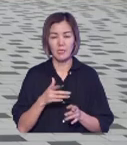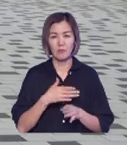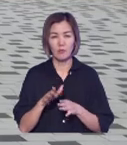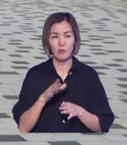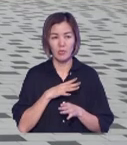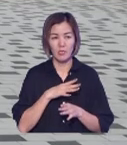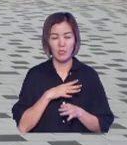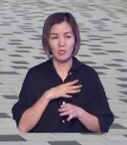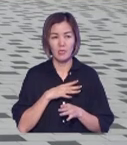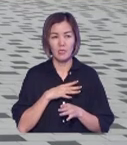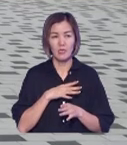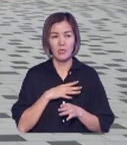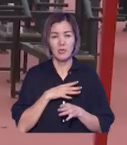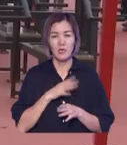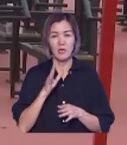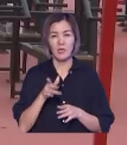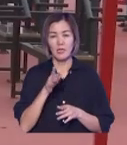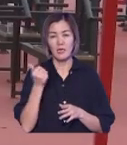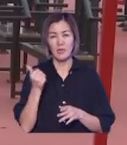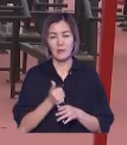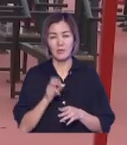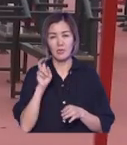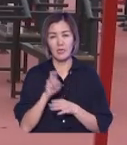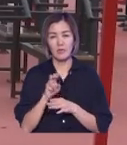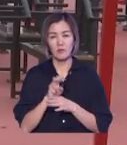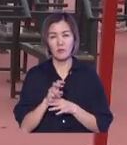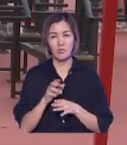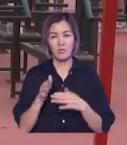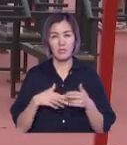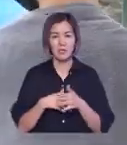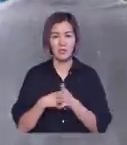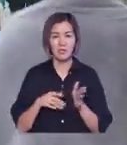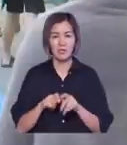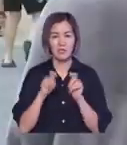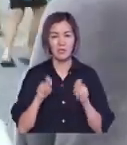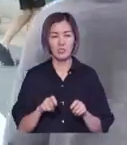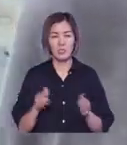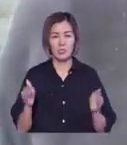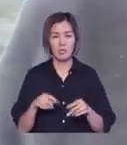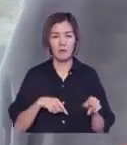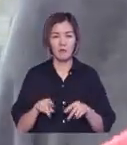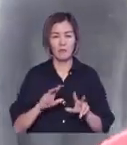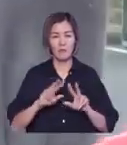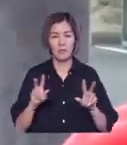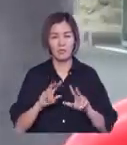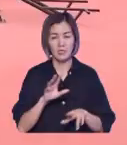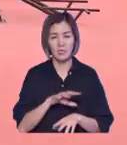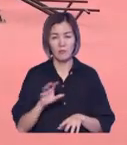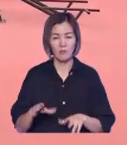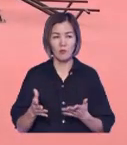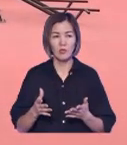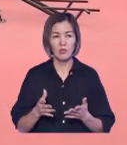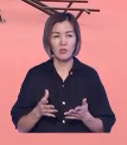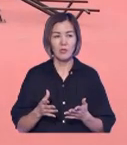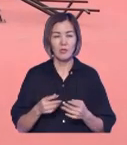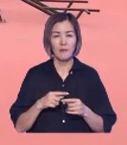шамасында қаржы жұмсалды. Алдағы апталарда келушілерге есік ашпақ. Мұнда да шағын футбол, баскетбол, воркаут